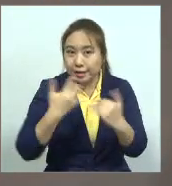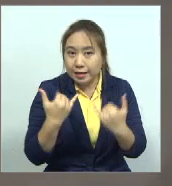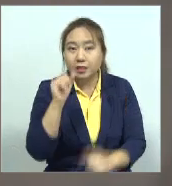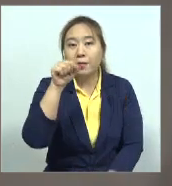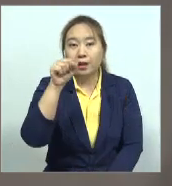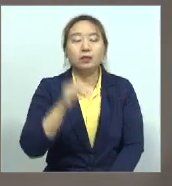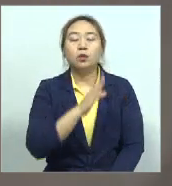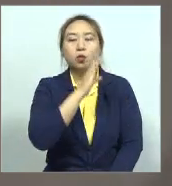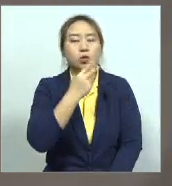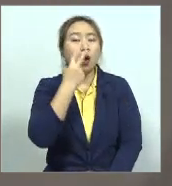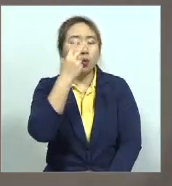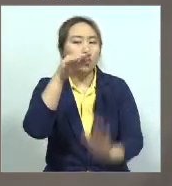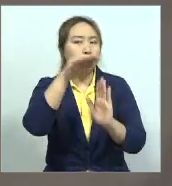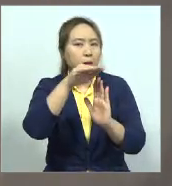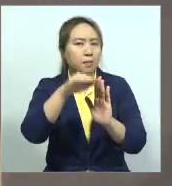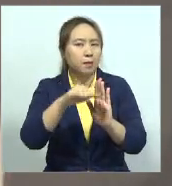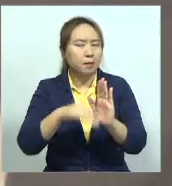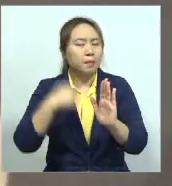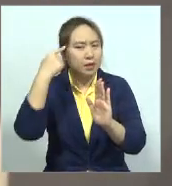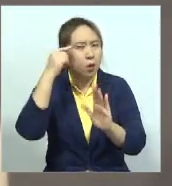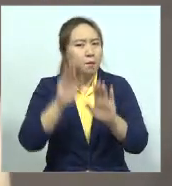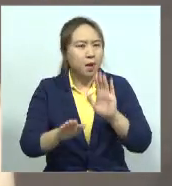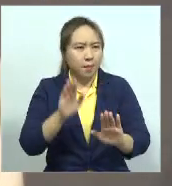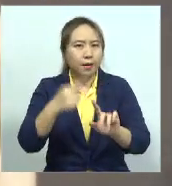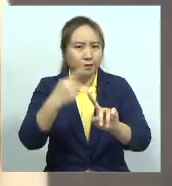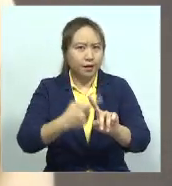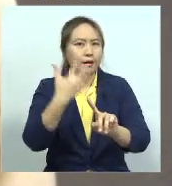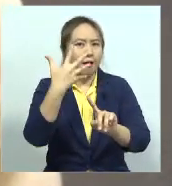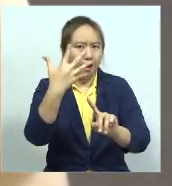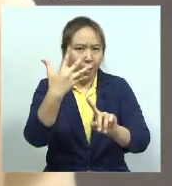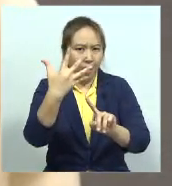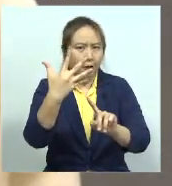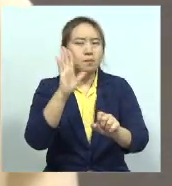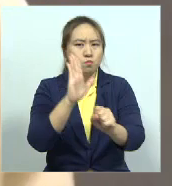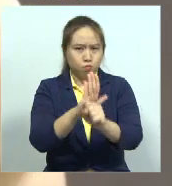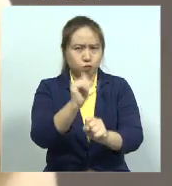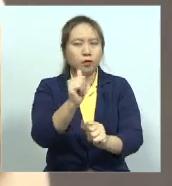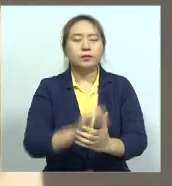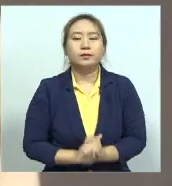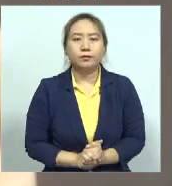าดูตามนี้ก็ประมาณการว่าน่าจะอยู่ได้ในเดือนน่าจะได้ในเดือน